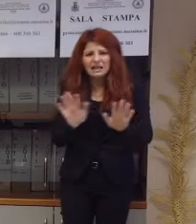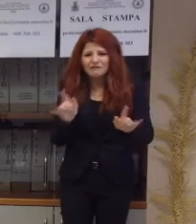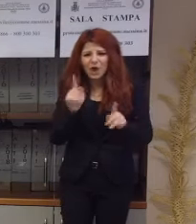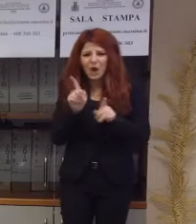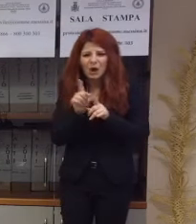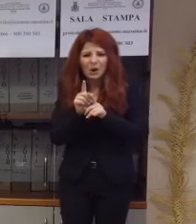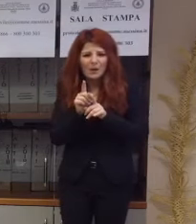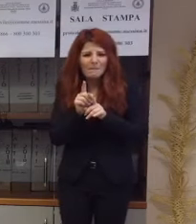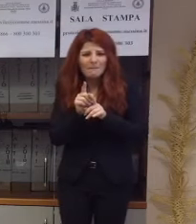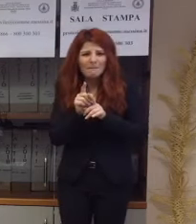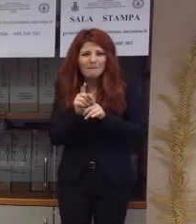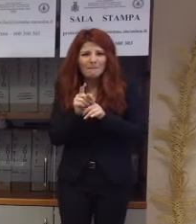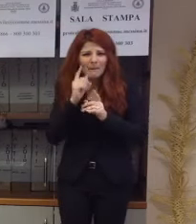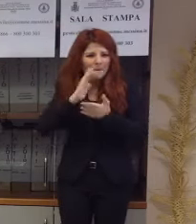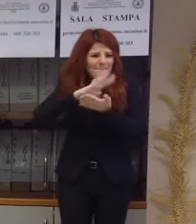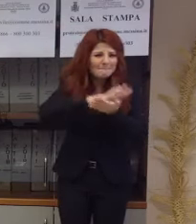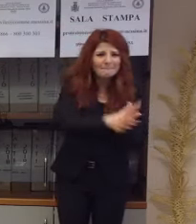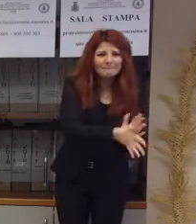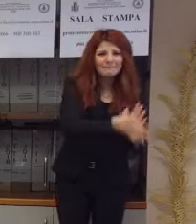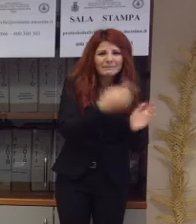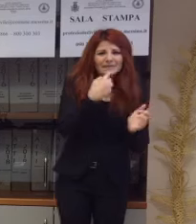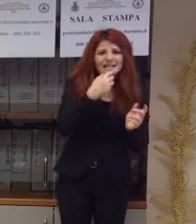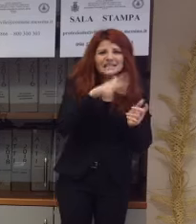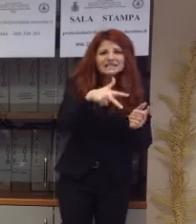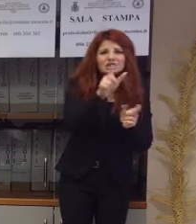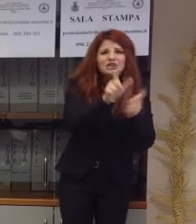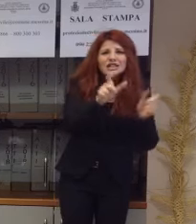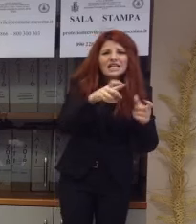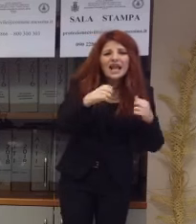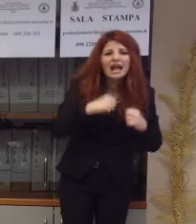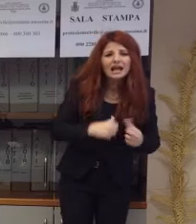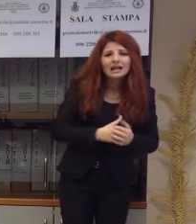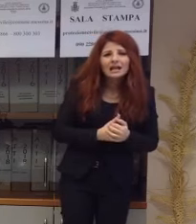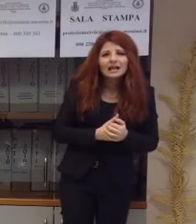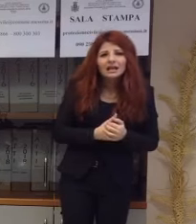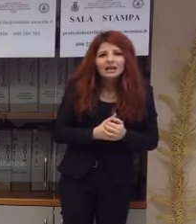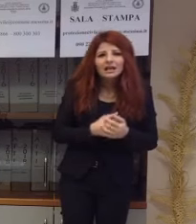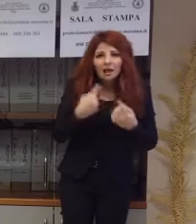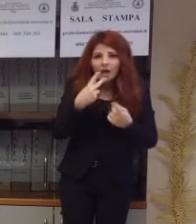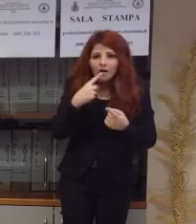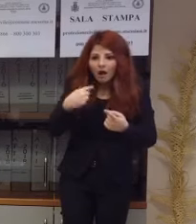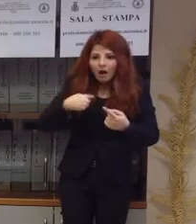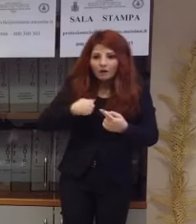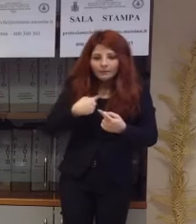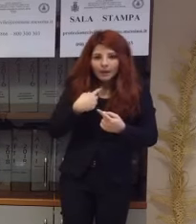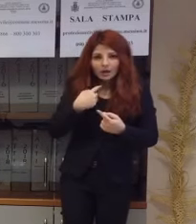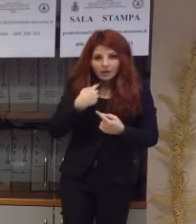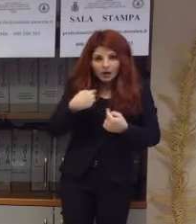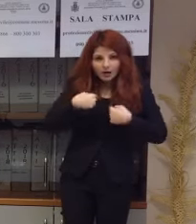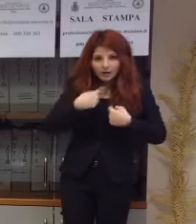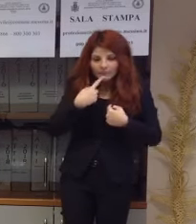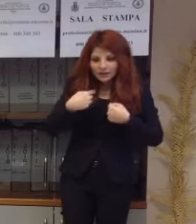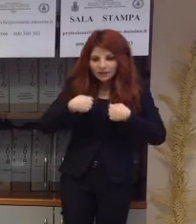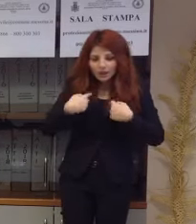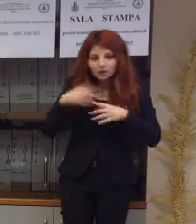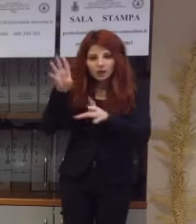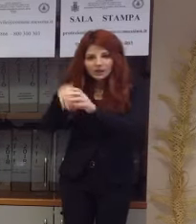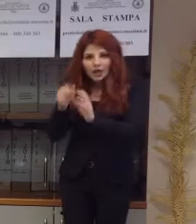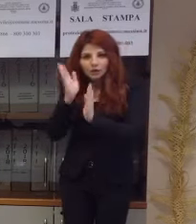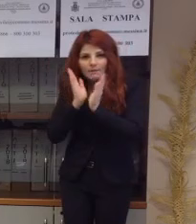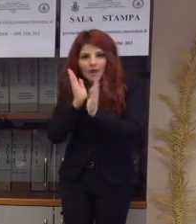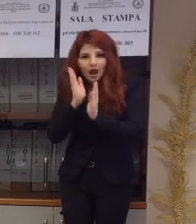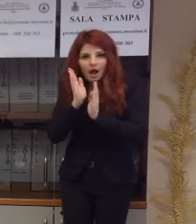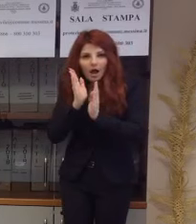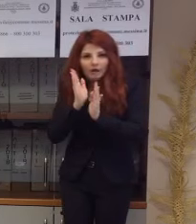sulle spalle dei siciliani. Quindi ecco perché su questo non transigo. Ecco, è successo questo proprio per